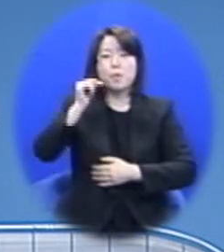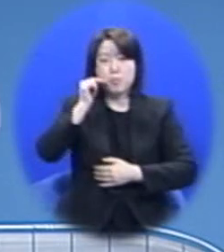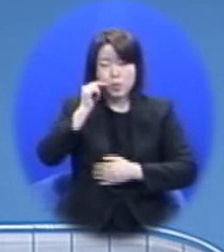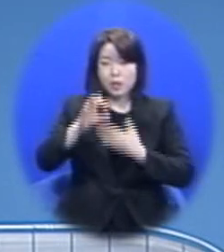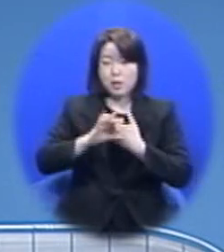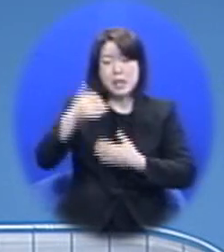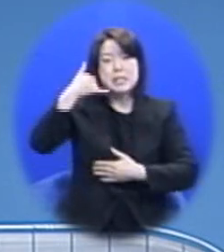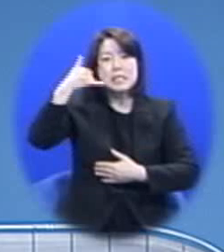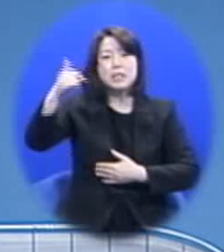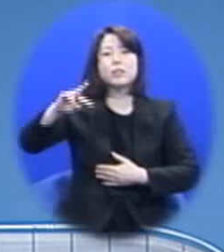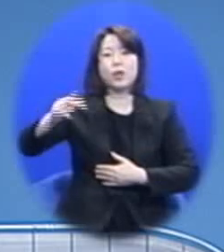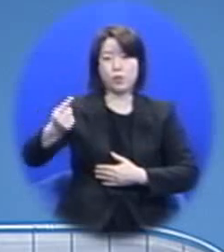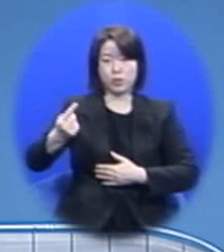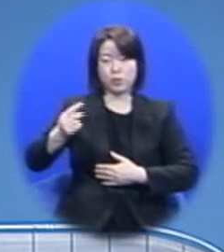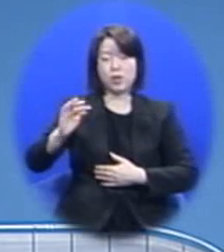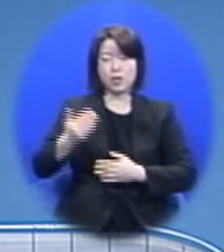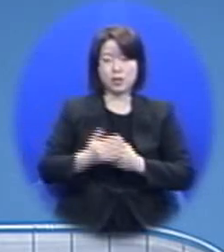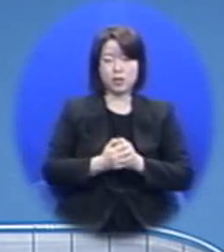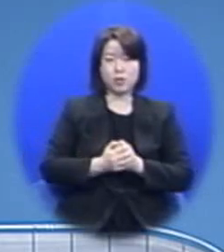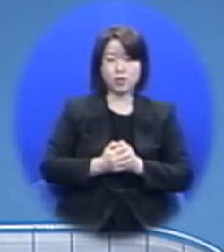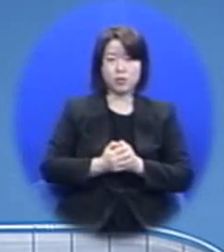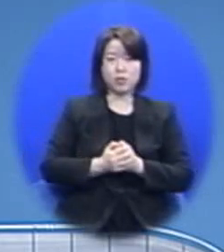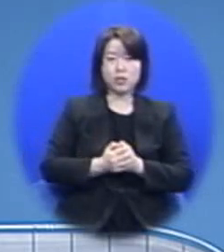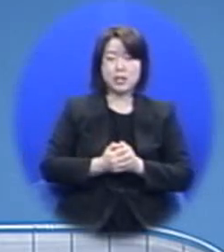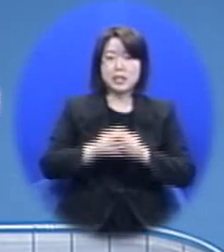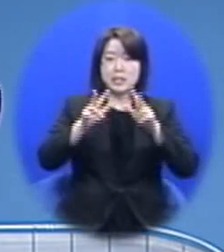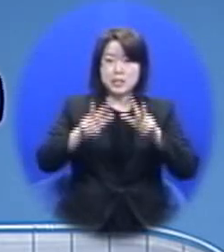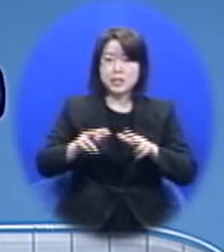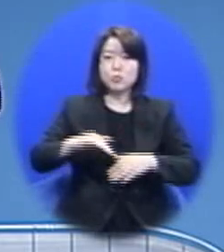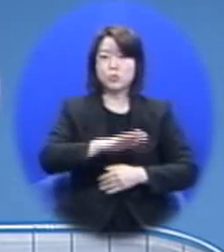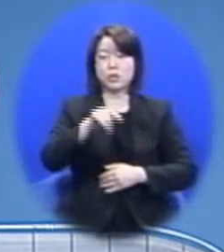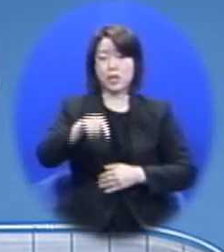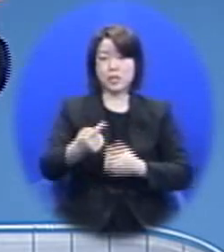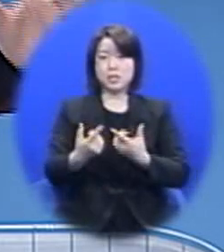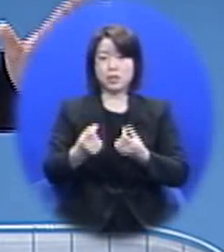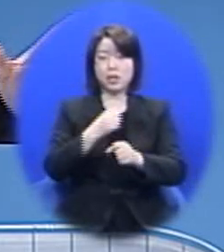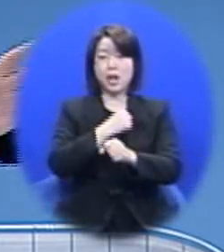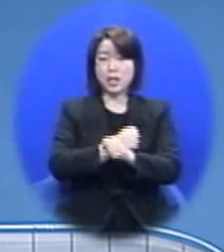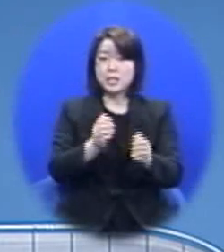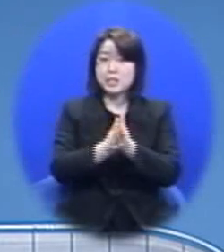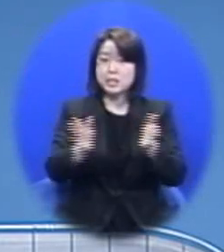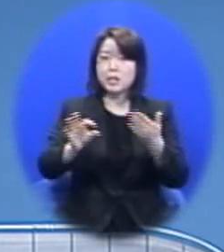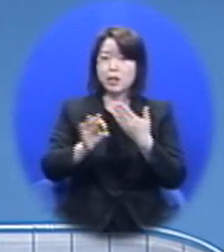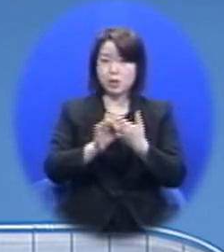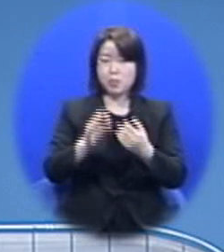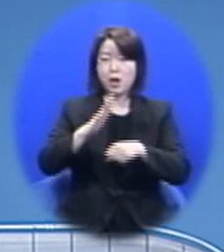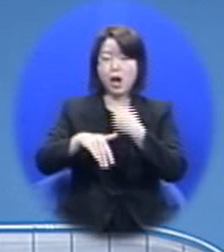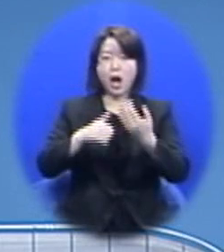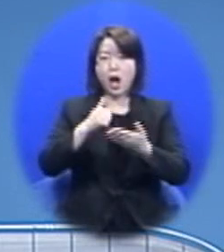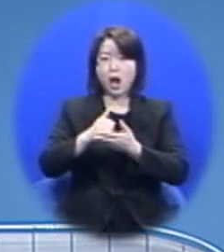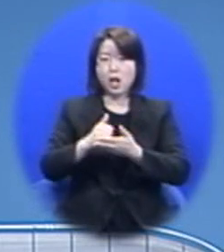지금도 우리가 이렇게 하기 시작하면 하나님의 부흥은 우리 가운데 놀랍게 일어납니다.